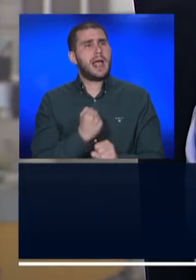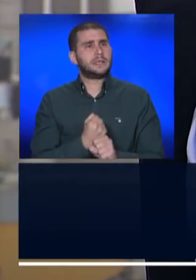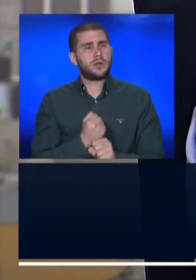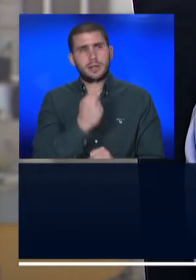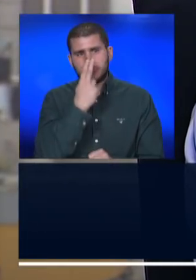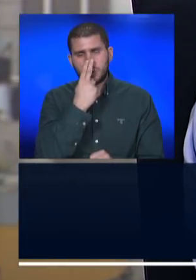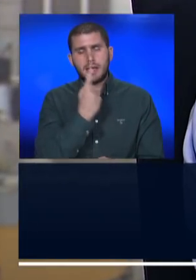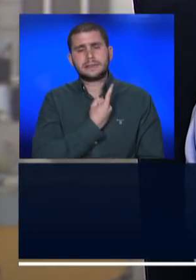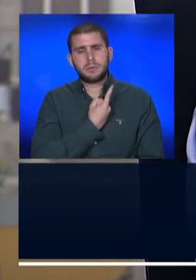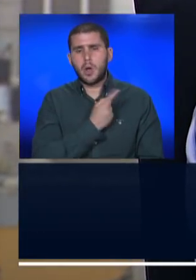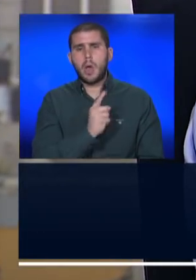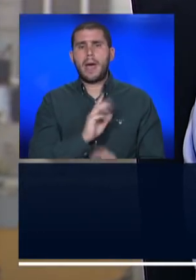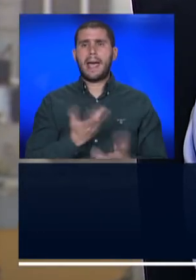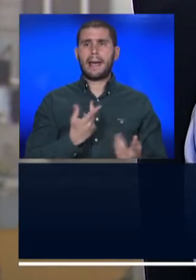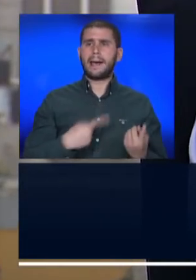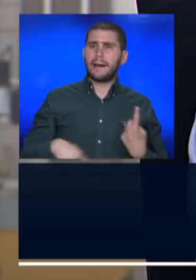איך אנחנו